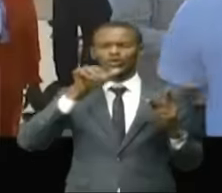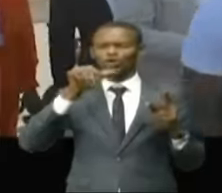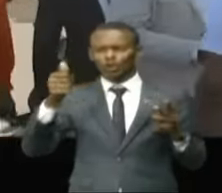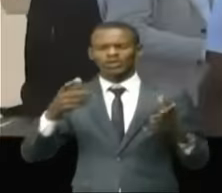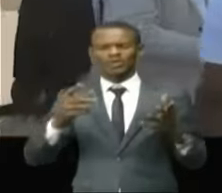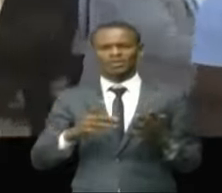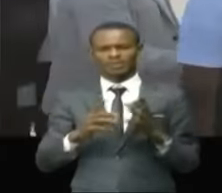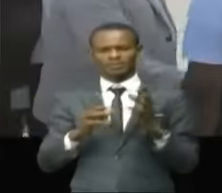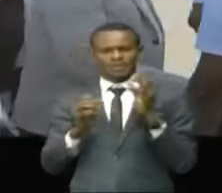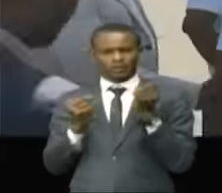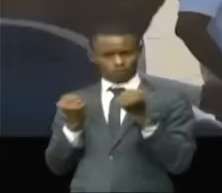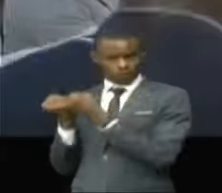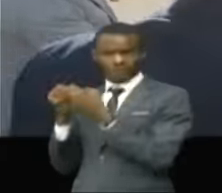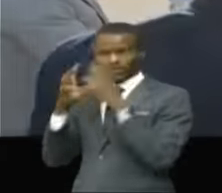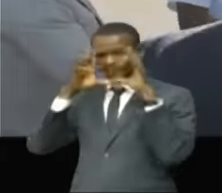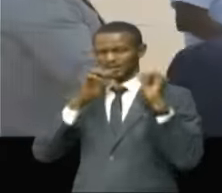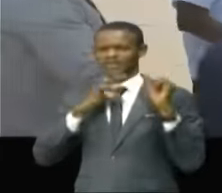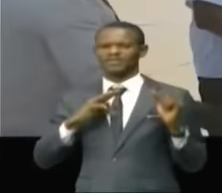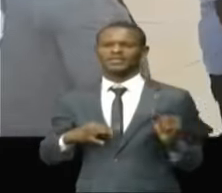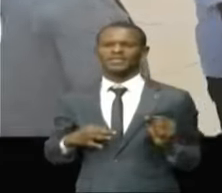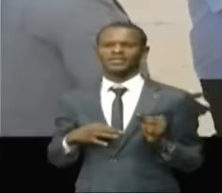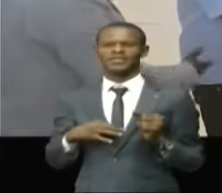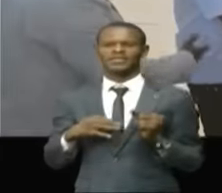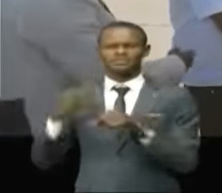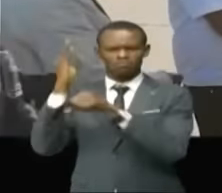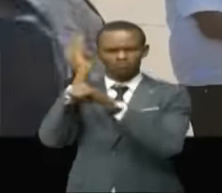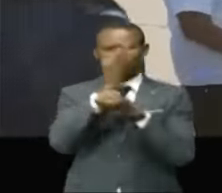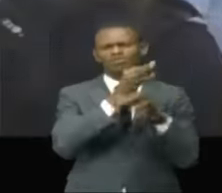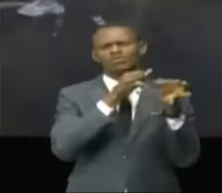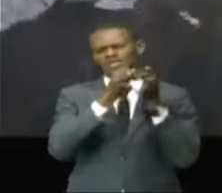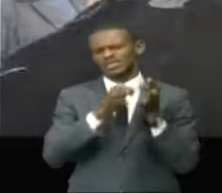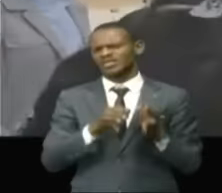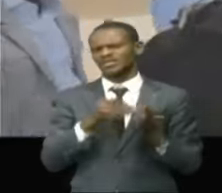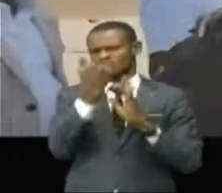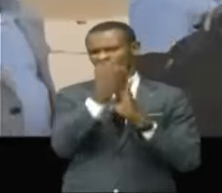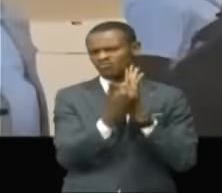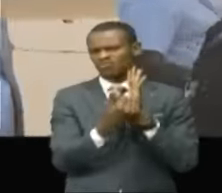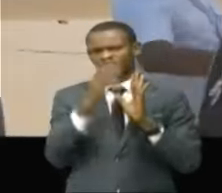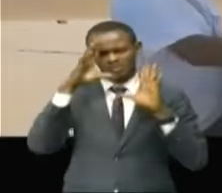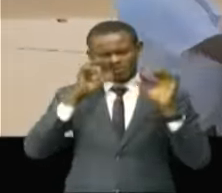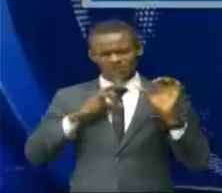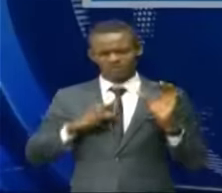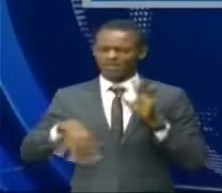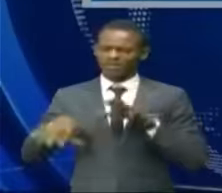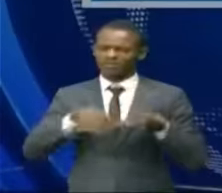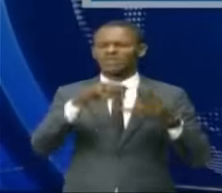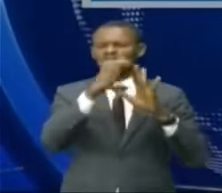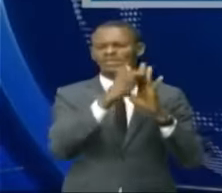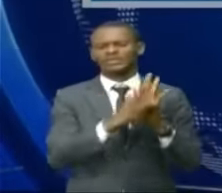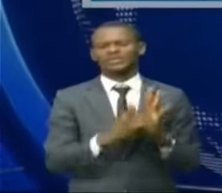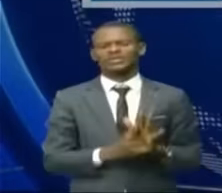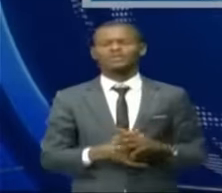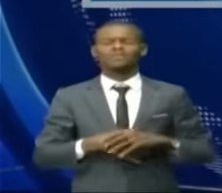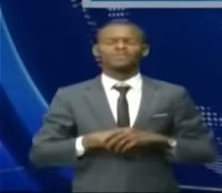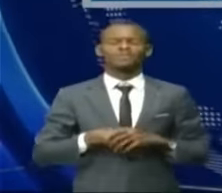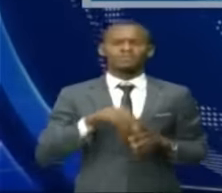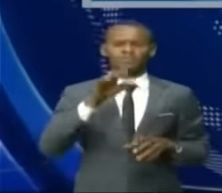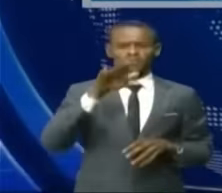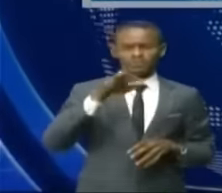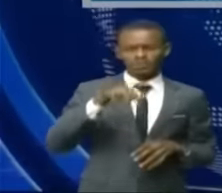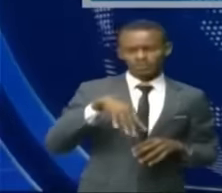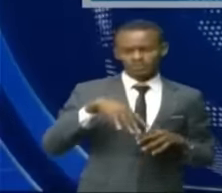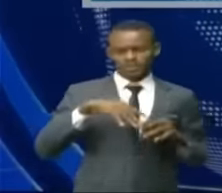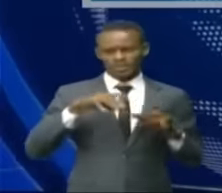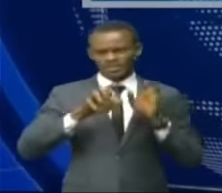d'une campagne basée sur les bilans exemplaires du candidat de la Nation, Félix-Antoine Tshisekedi Tshilombo. Le secrétaire général de